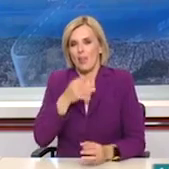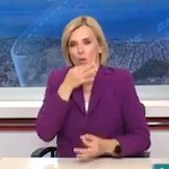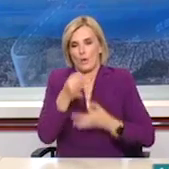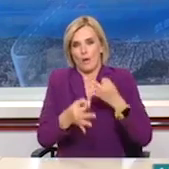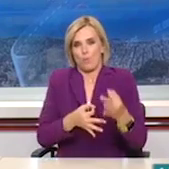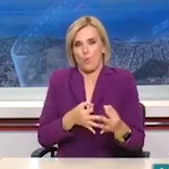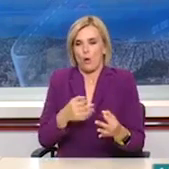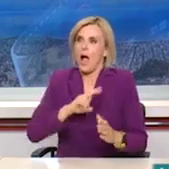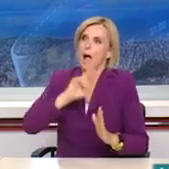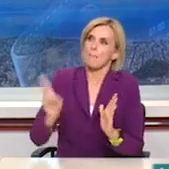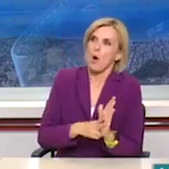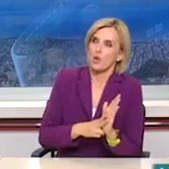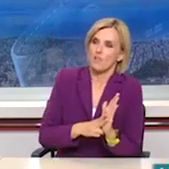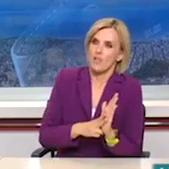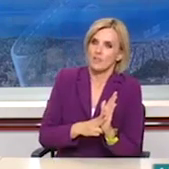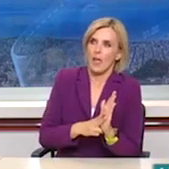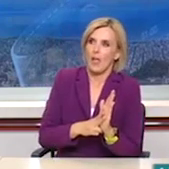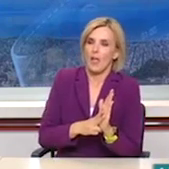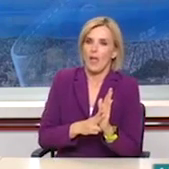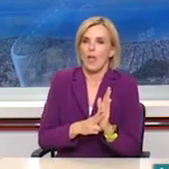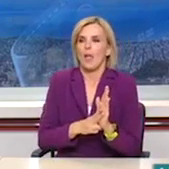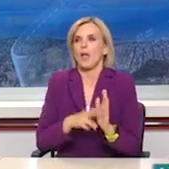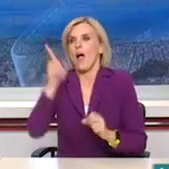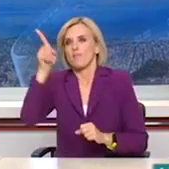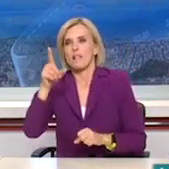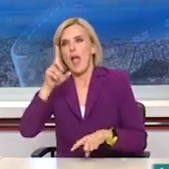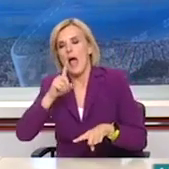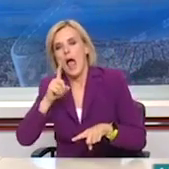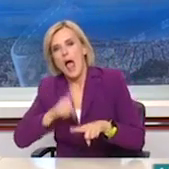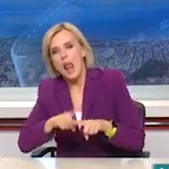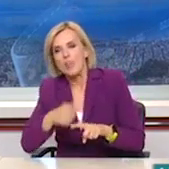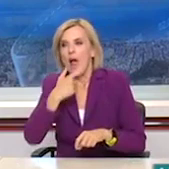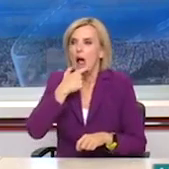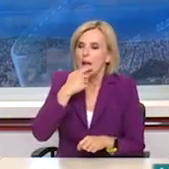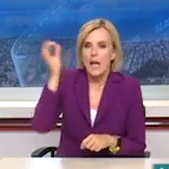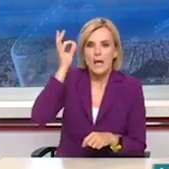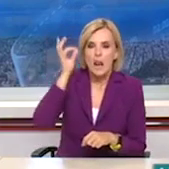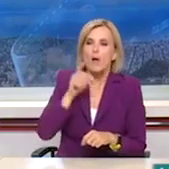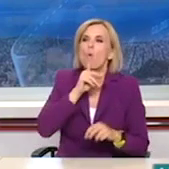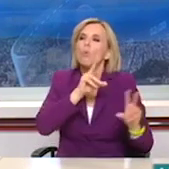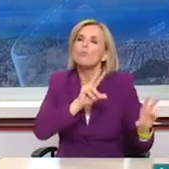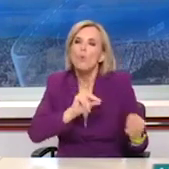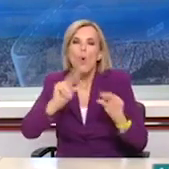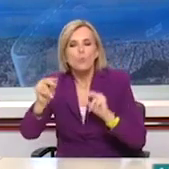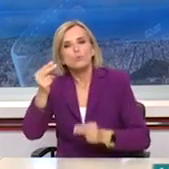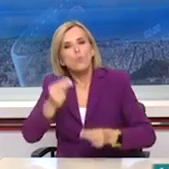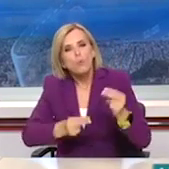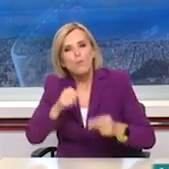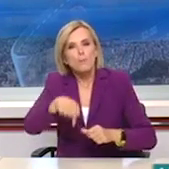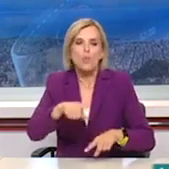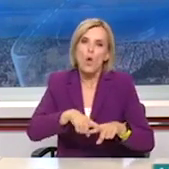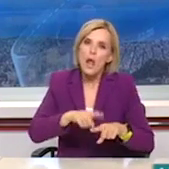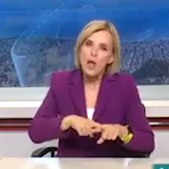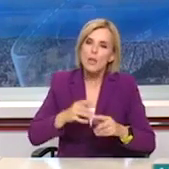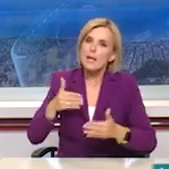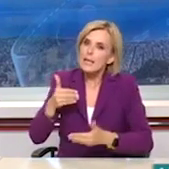ότι θα απογορεύεται η είσοδος ή έξοδος από την χ ή ψη χώρα. Σίγουρα υπάρχουν πολλές χώρες που έχουν παρόμοια επιδημιολογική κατάσταση με τη χώρα μας και